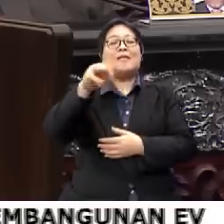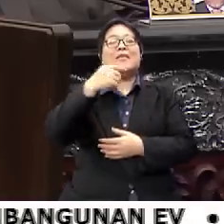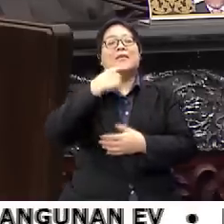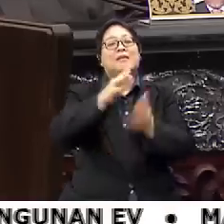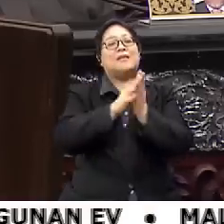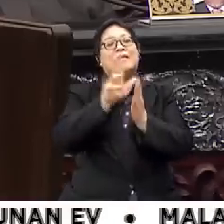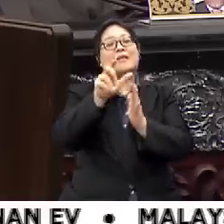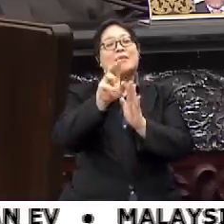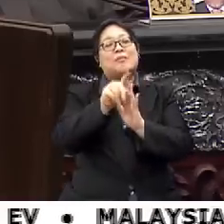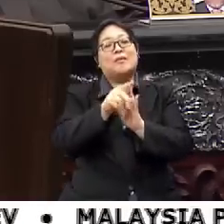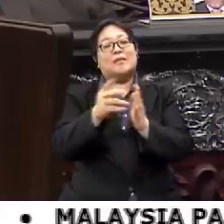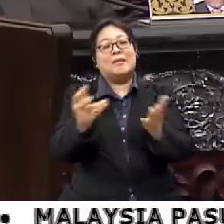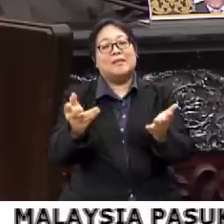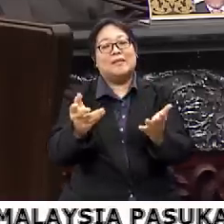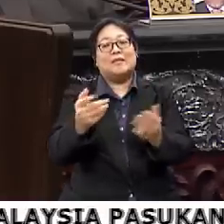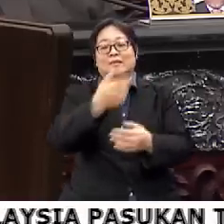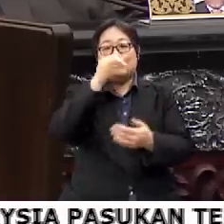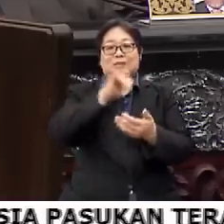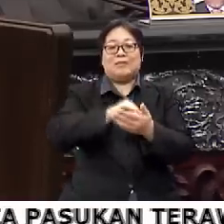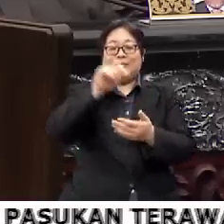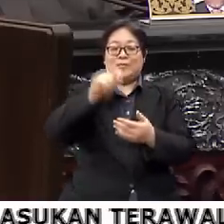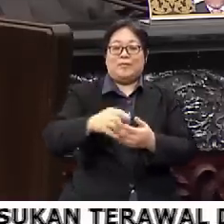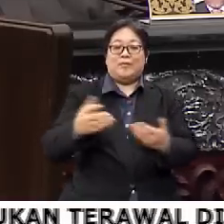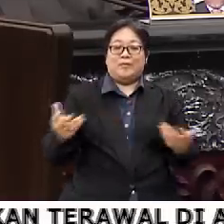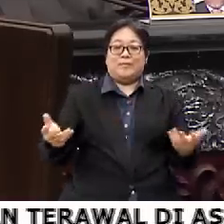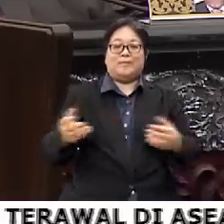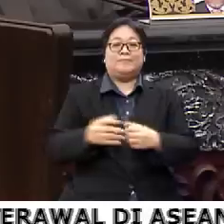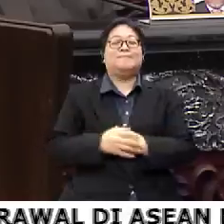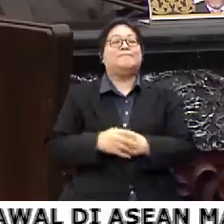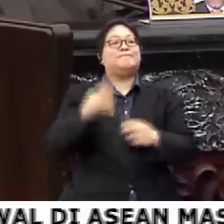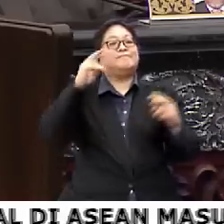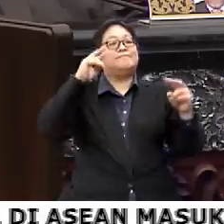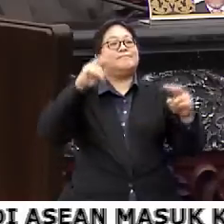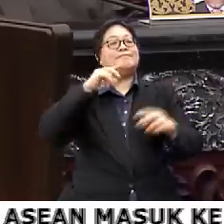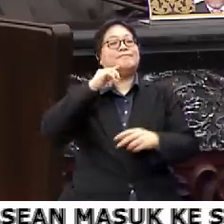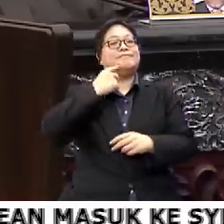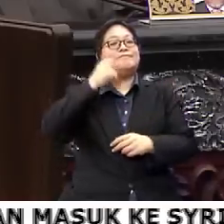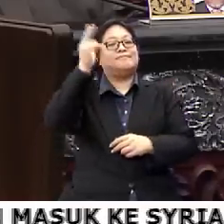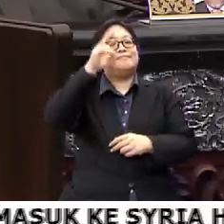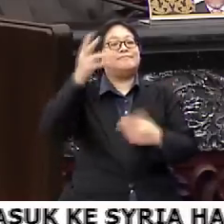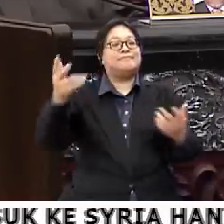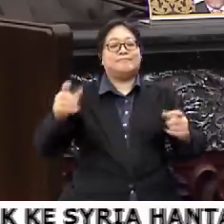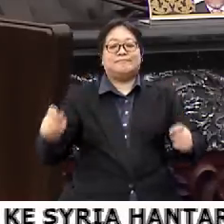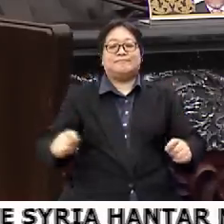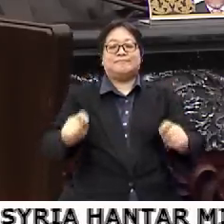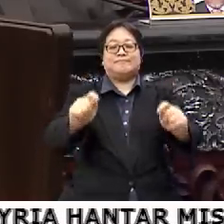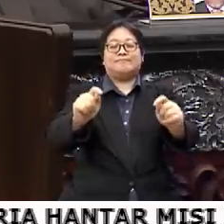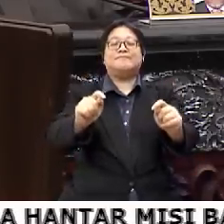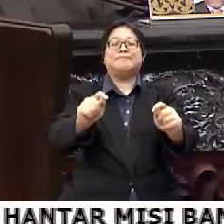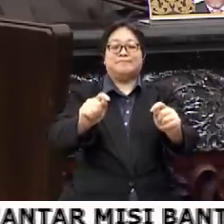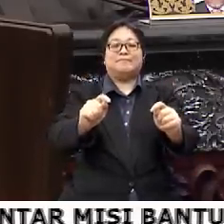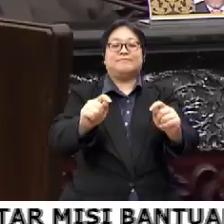Sebab tu saya kata, ini perlu satu pandangan serius daripada kerajaan, tindakan supaya